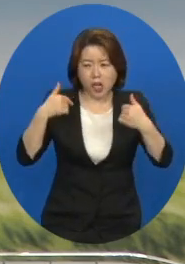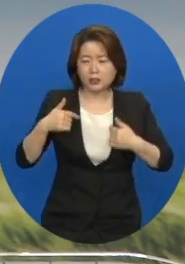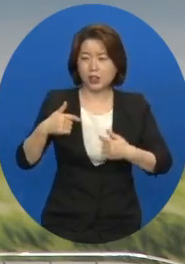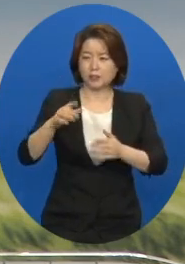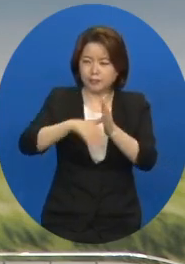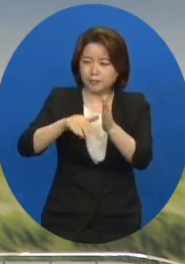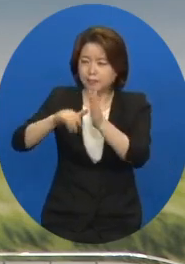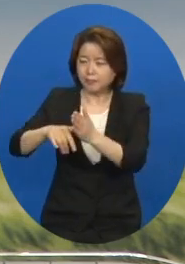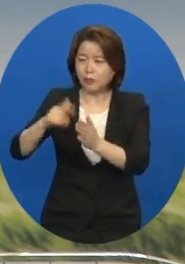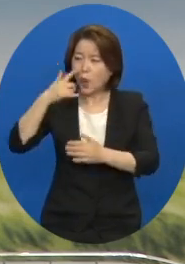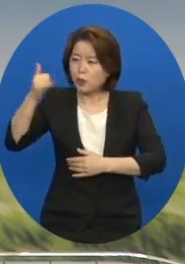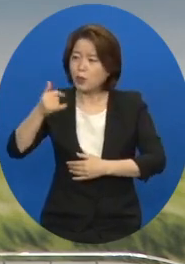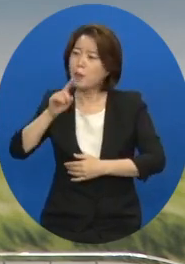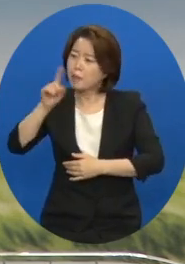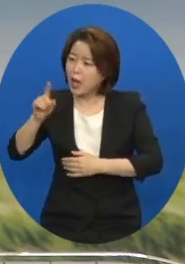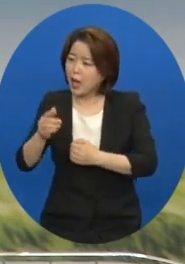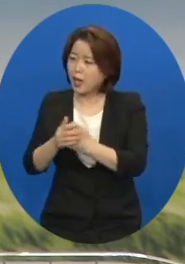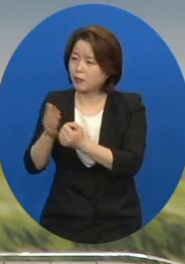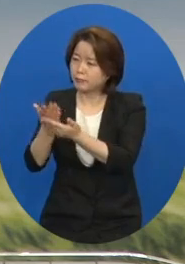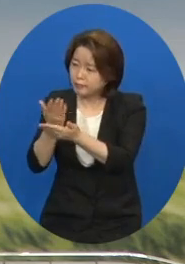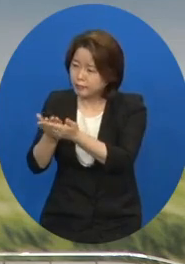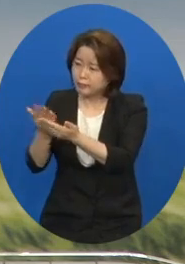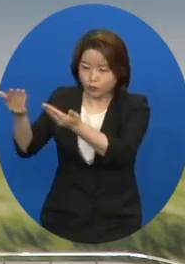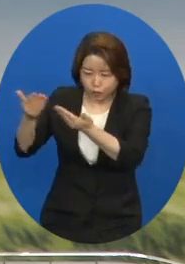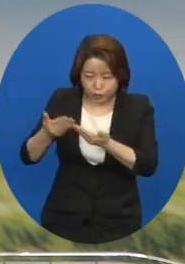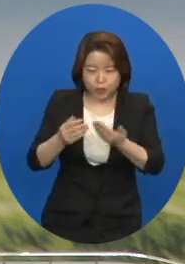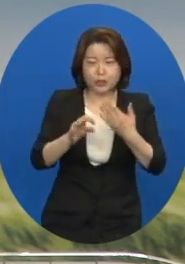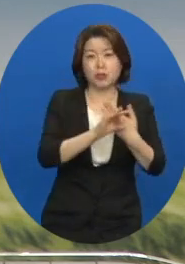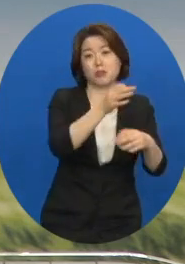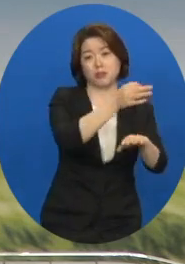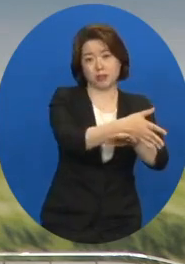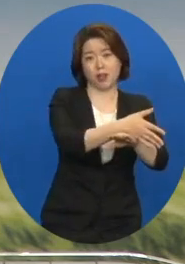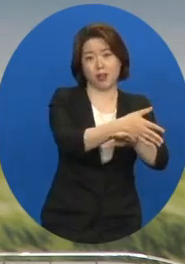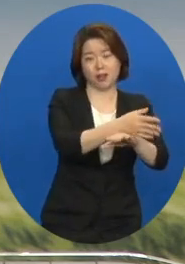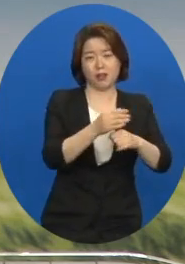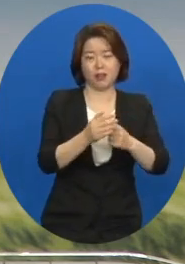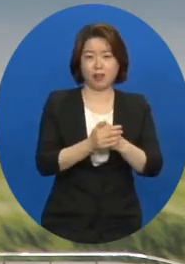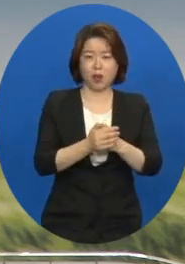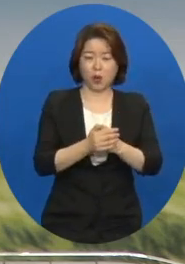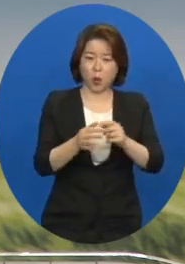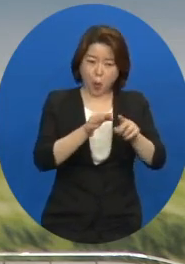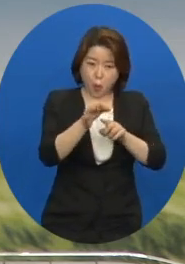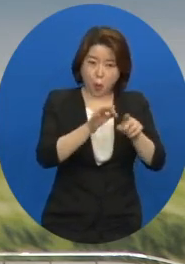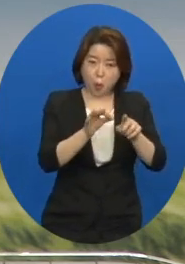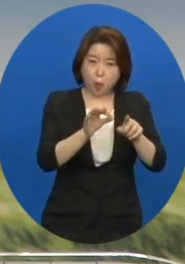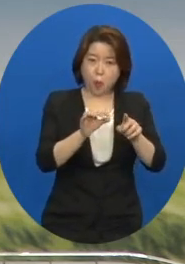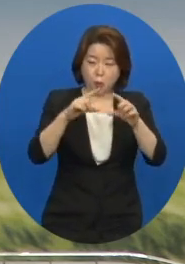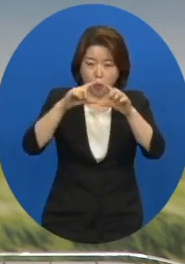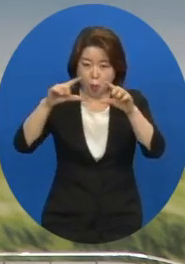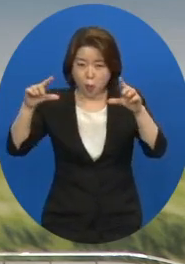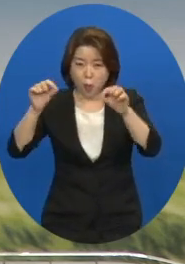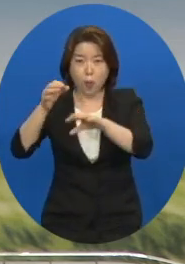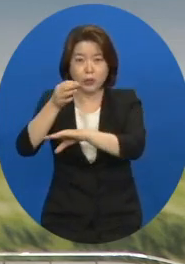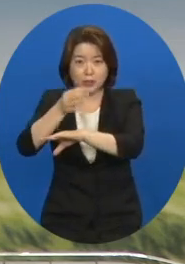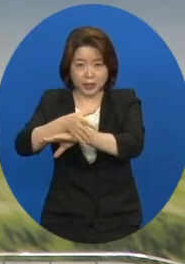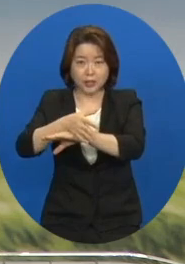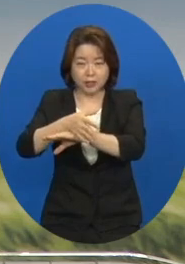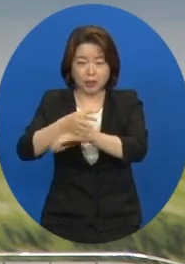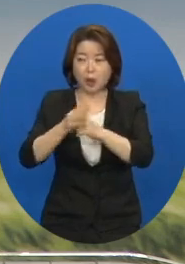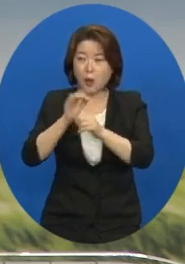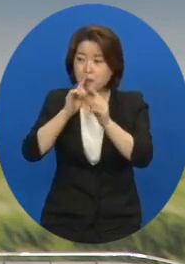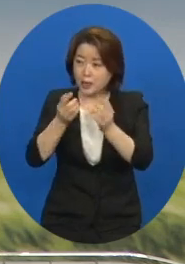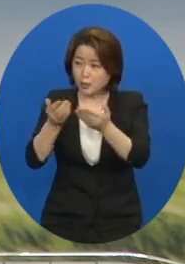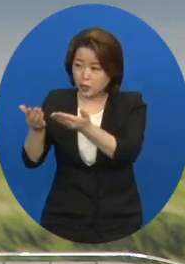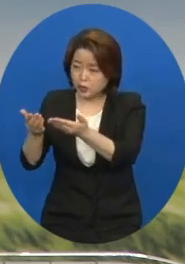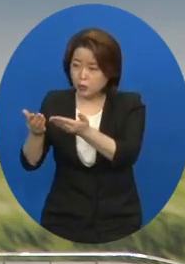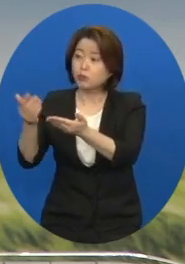말씀드리고, 주식만 그거 사고, 교통 버스 카드 표 사는 거